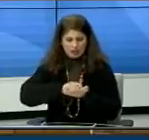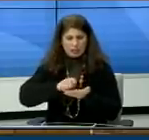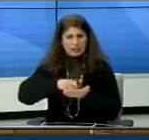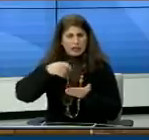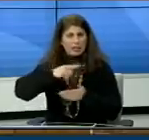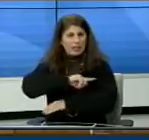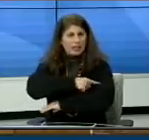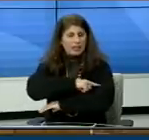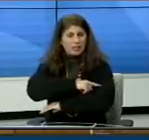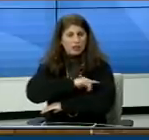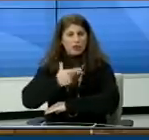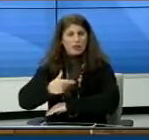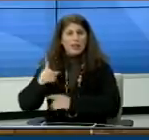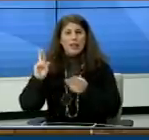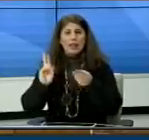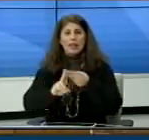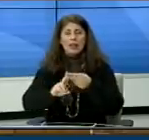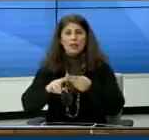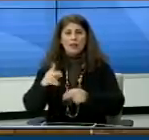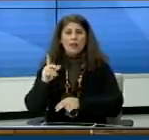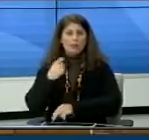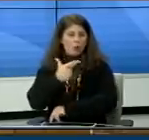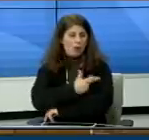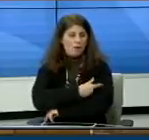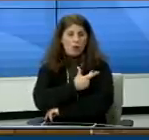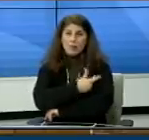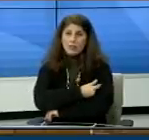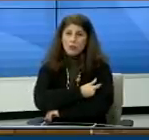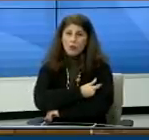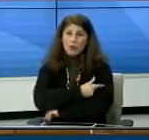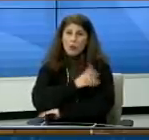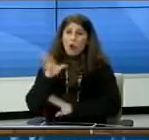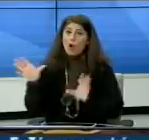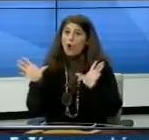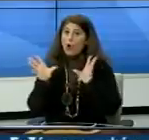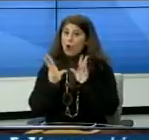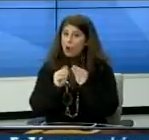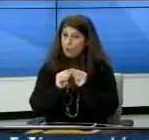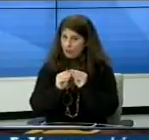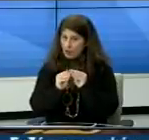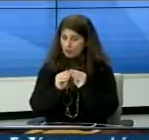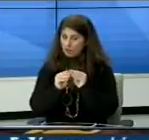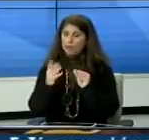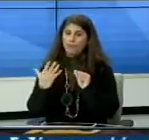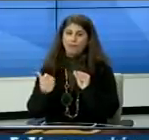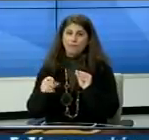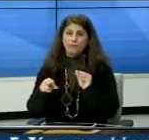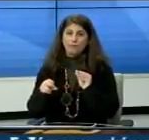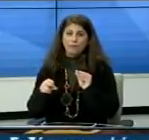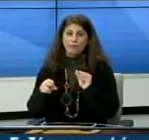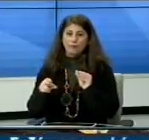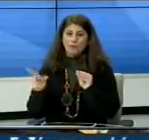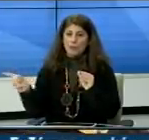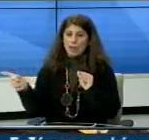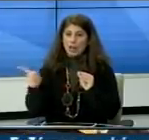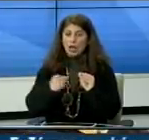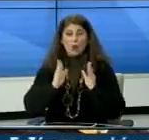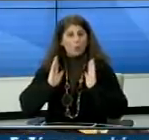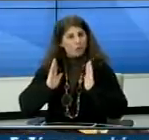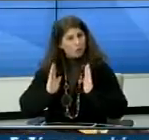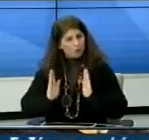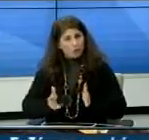και βέβαια τα ραντεβού για τον εμβολιασμό. Όλα αυτά αφορούν αυτούς που μπορούν